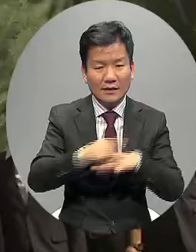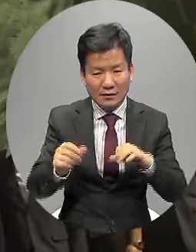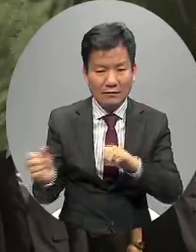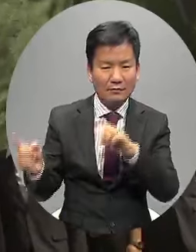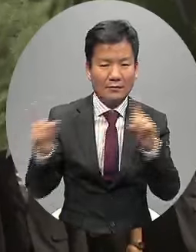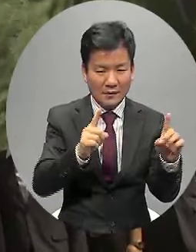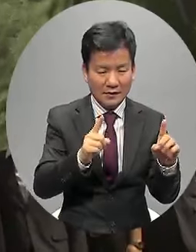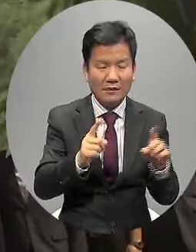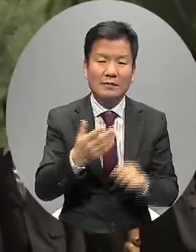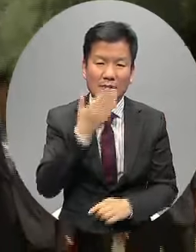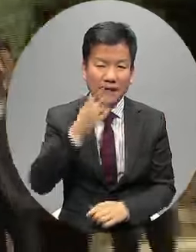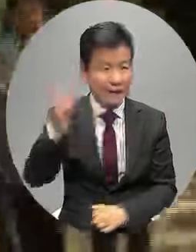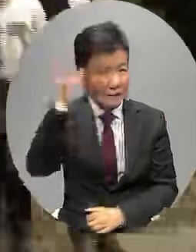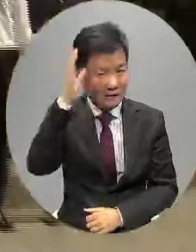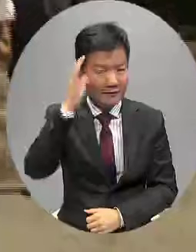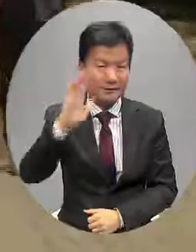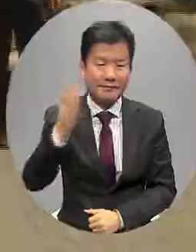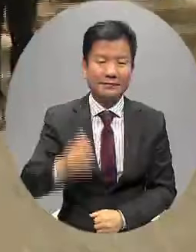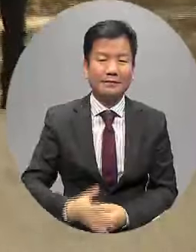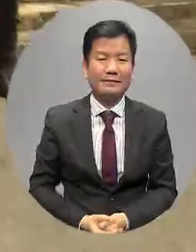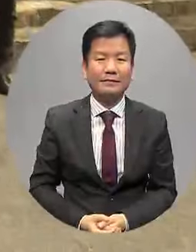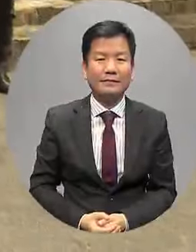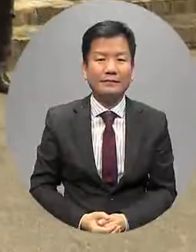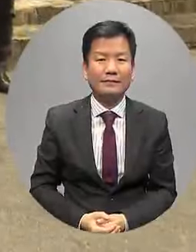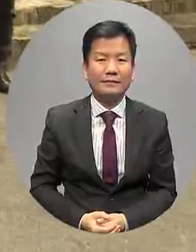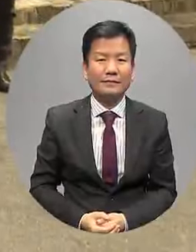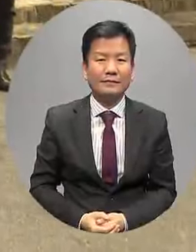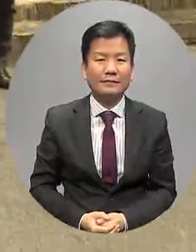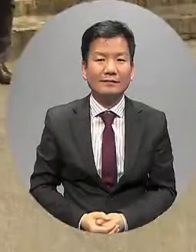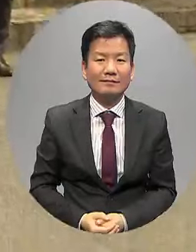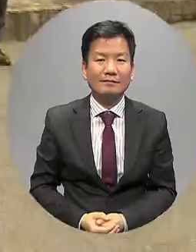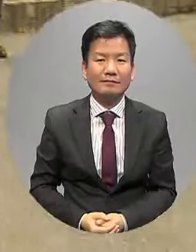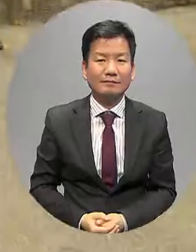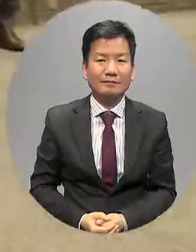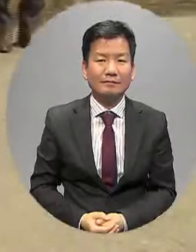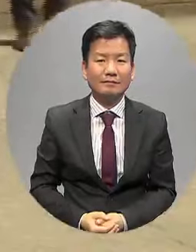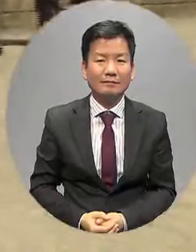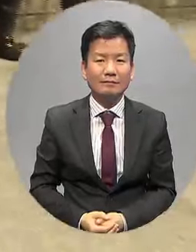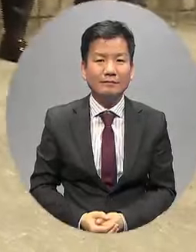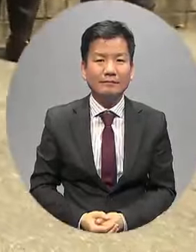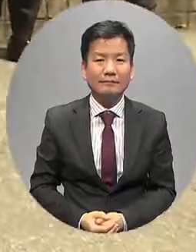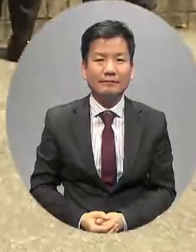새로운 모델이 될 수 있을지 주목됩니다. MBC 뉴스 이승준입니다.